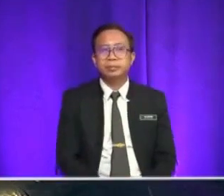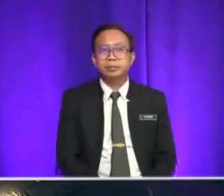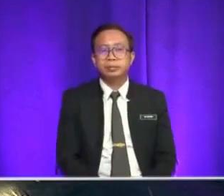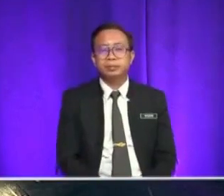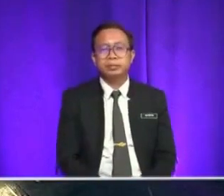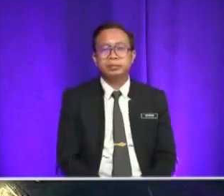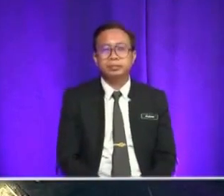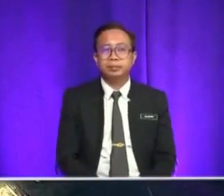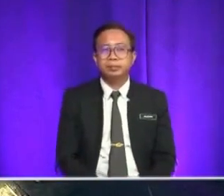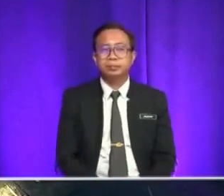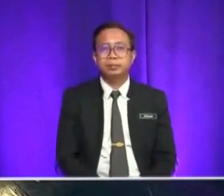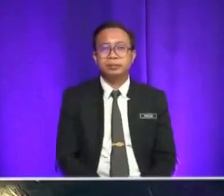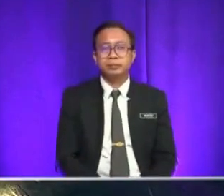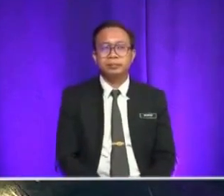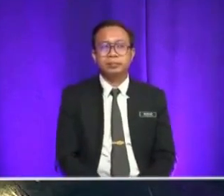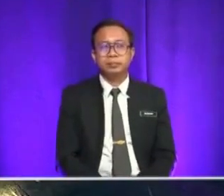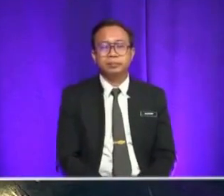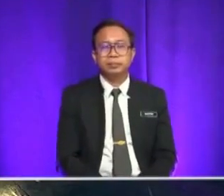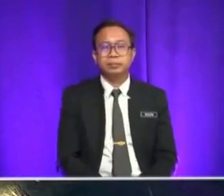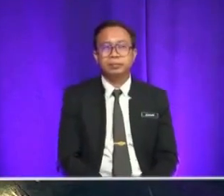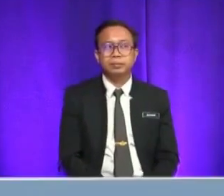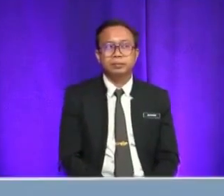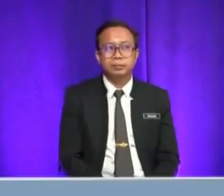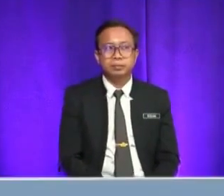Okey. Asqalani.